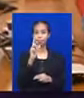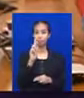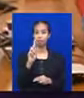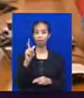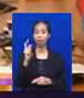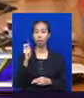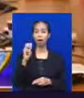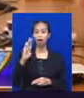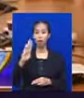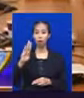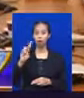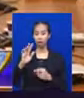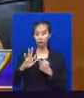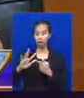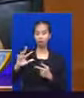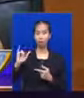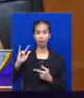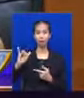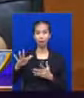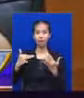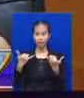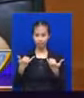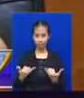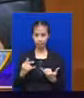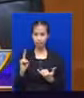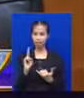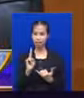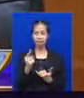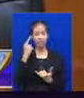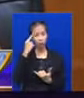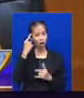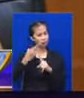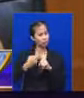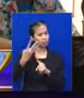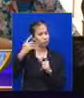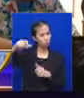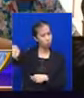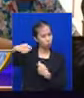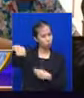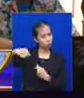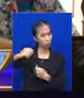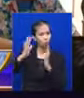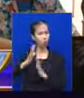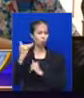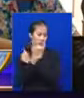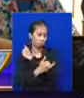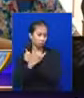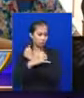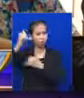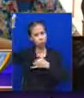ลรัฐมนตรีว่าการกระทรวงการท่องเที่ยวและกีฬาคาดว่าช่วงสงกรานต์นี้จะมีนักท่องเที่ยวชาวต่างชาติเข้ามาท่องเ